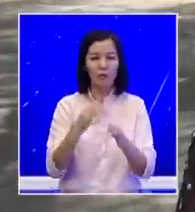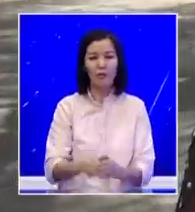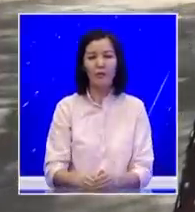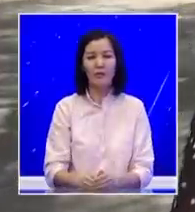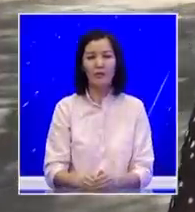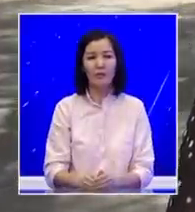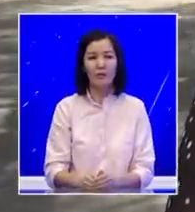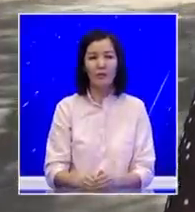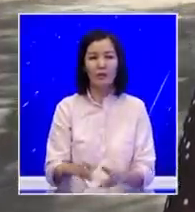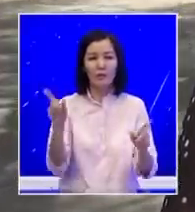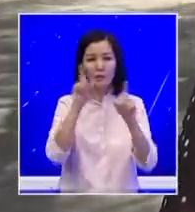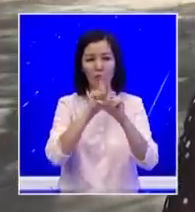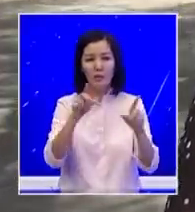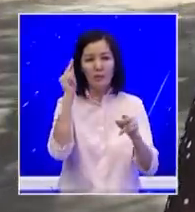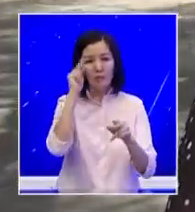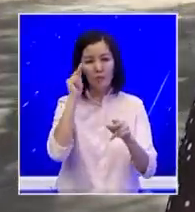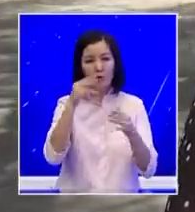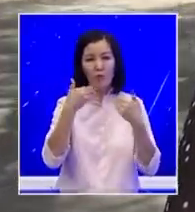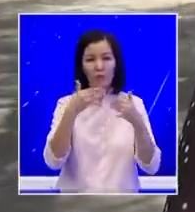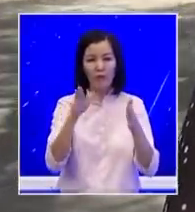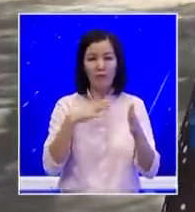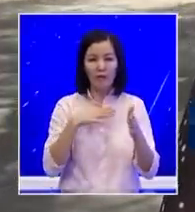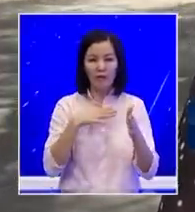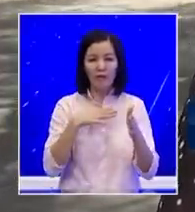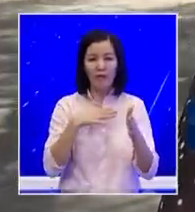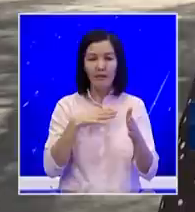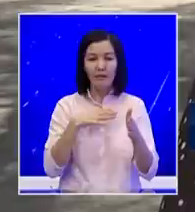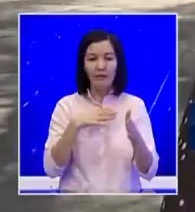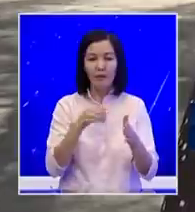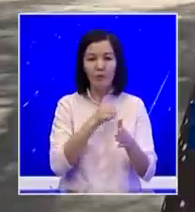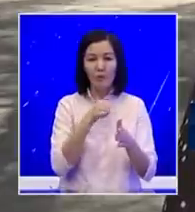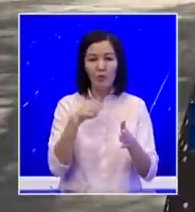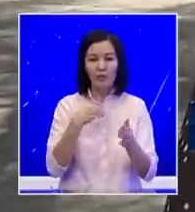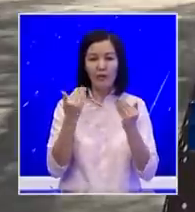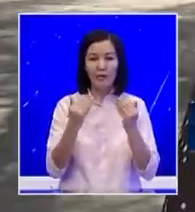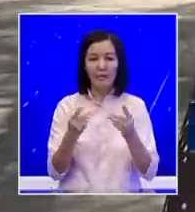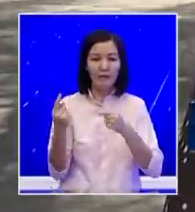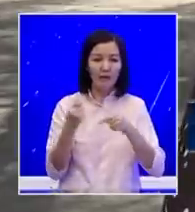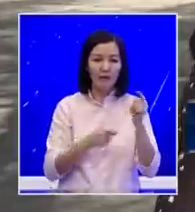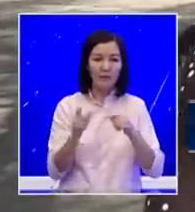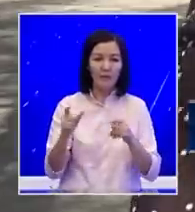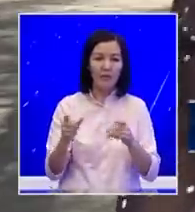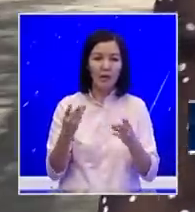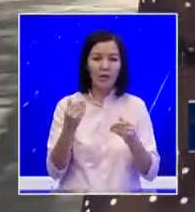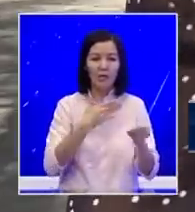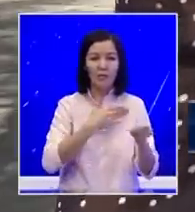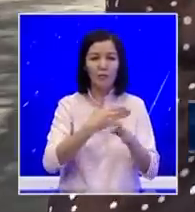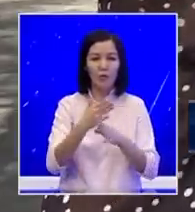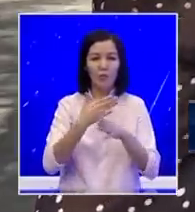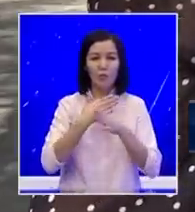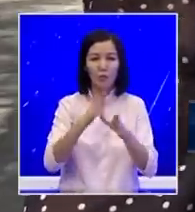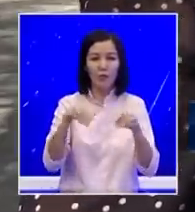осы мектепте білім алған, осы мектептен түлеп ұшқан. Қазіргі таңда осы мектепке